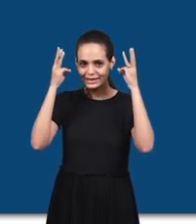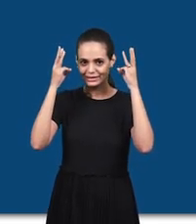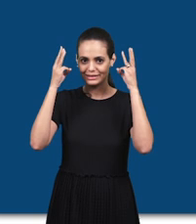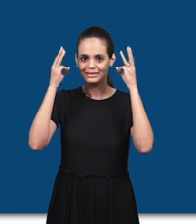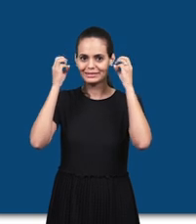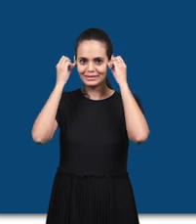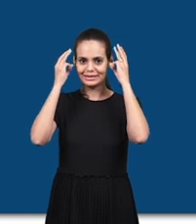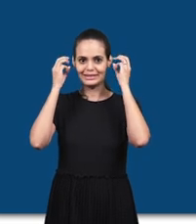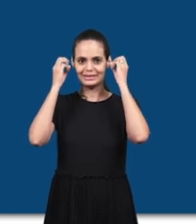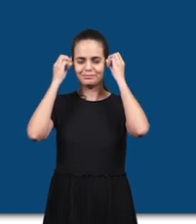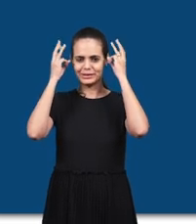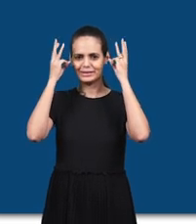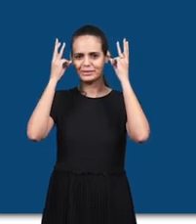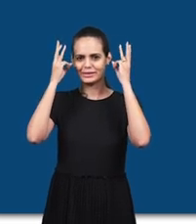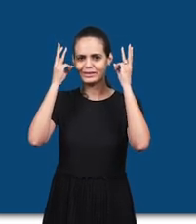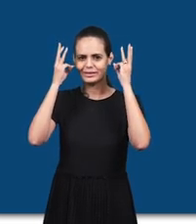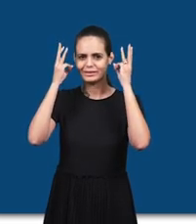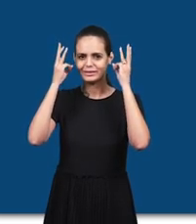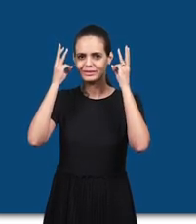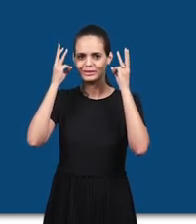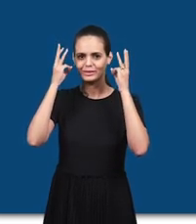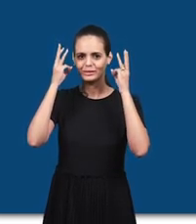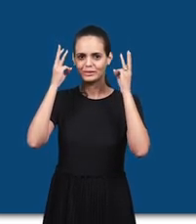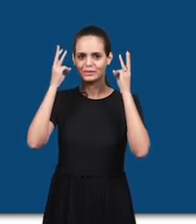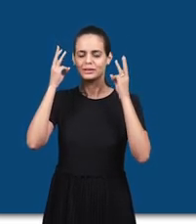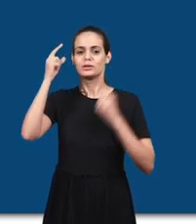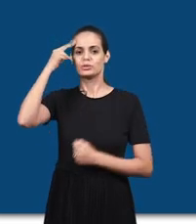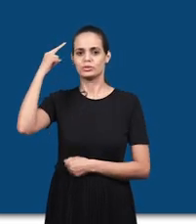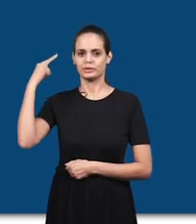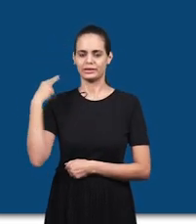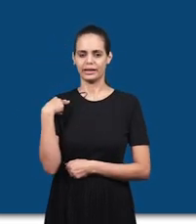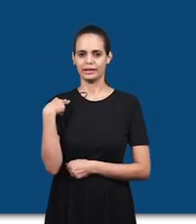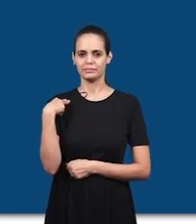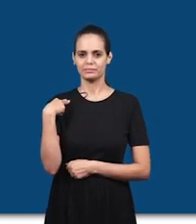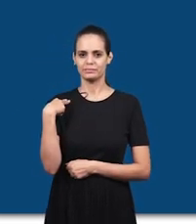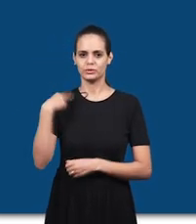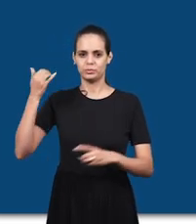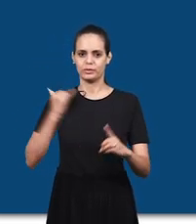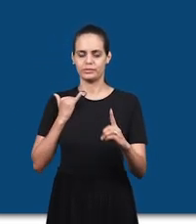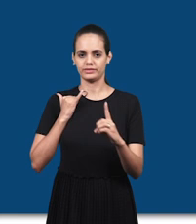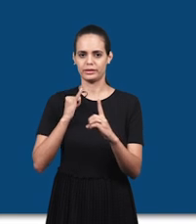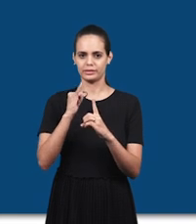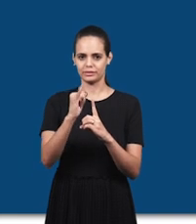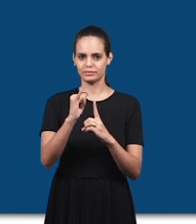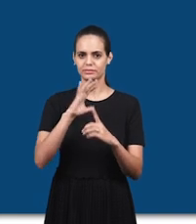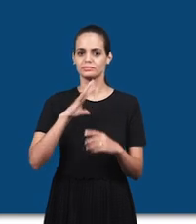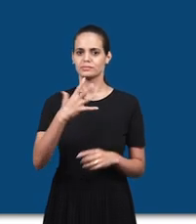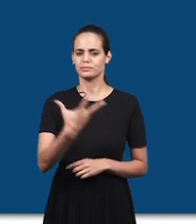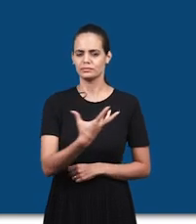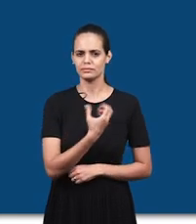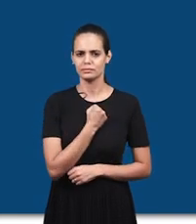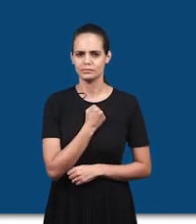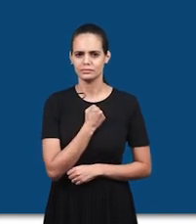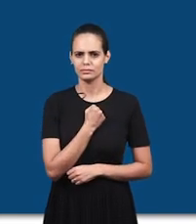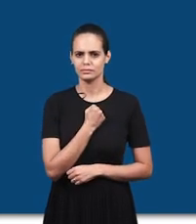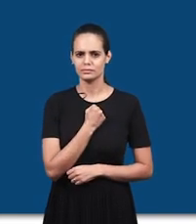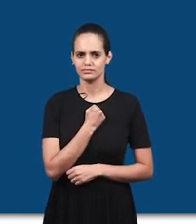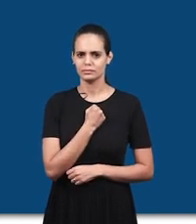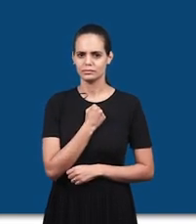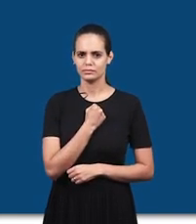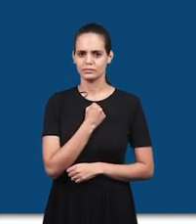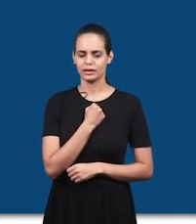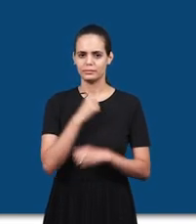Иисус Навин, тот, который победитель, да, Самсон, освободитель, Самуэл, священник,